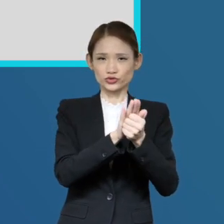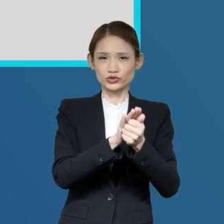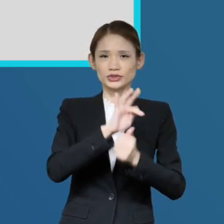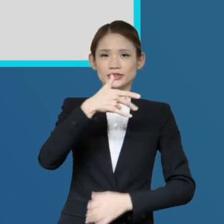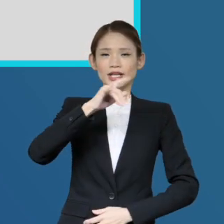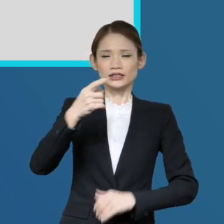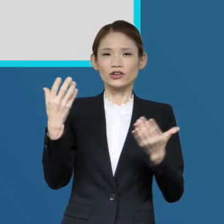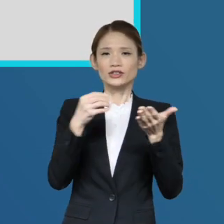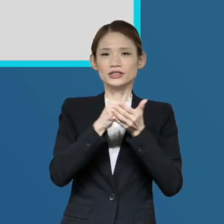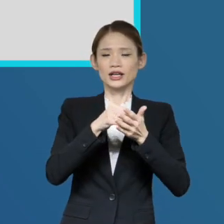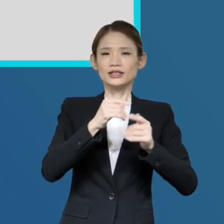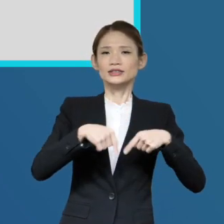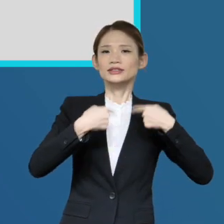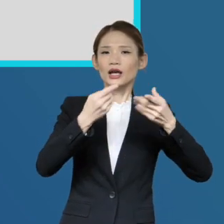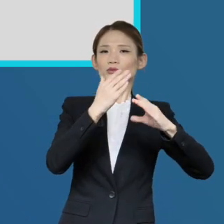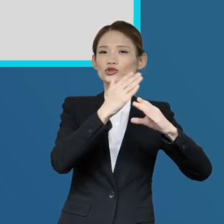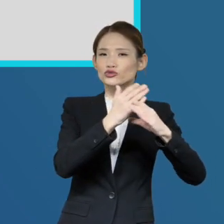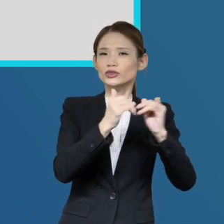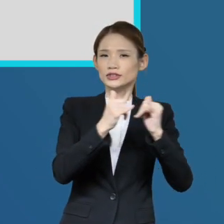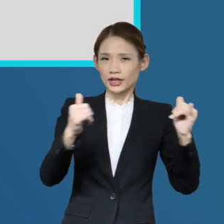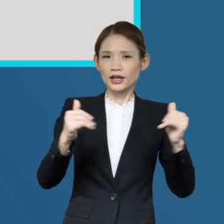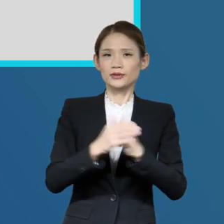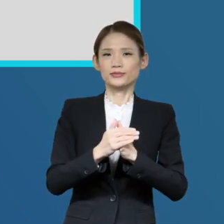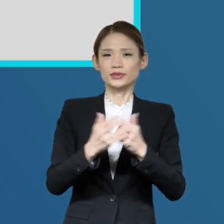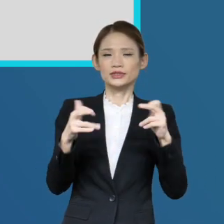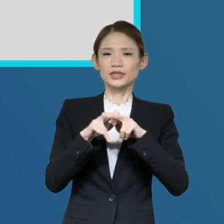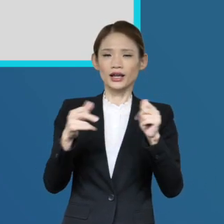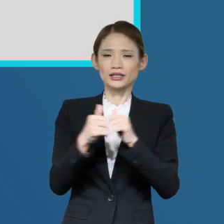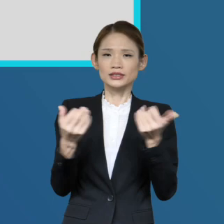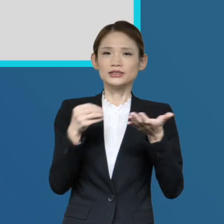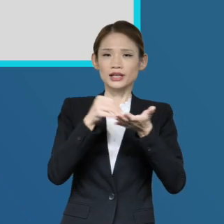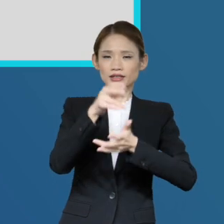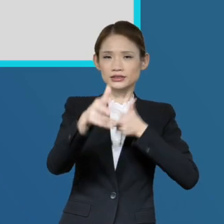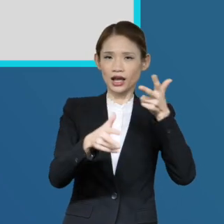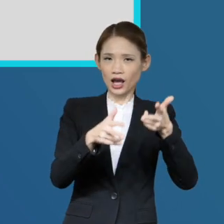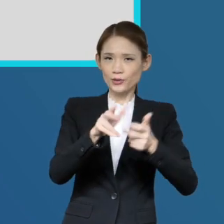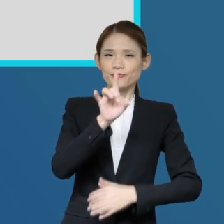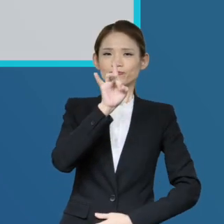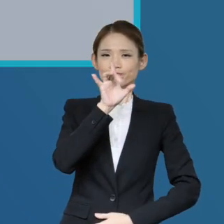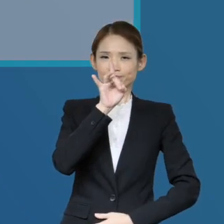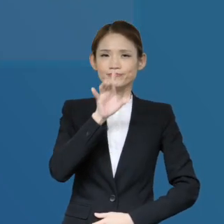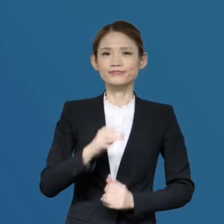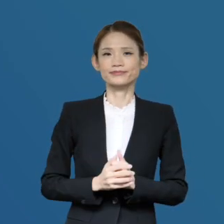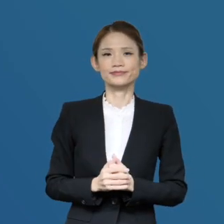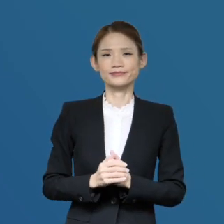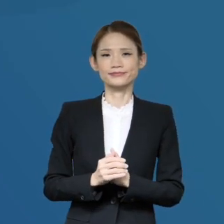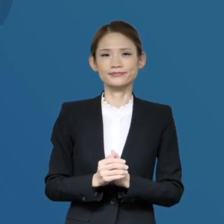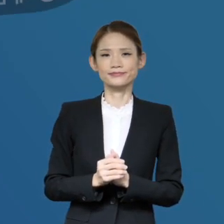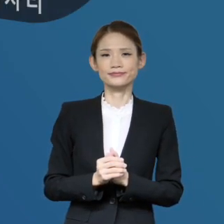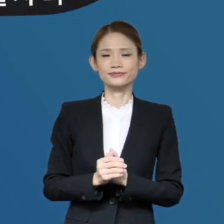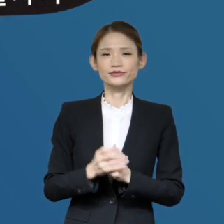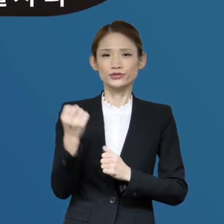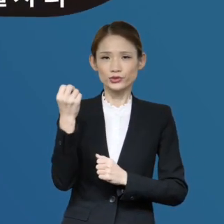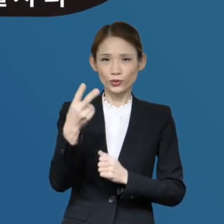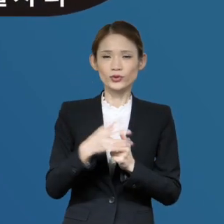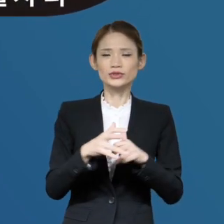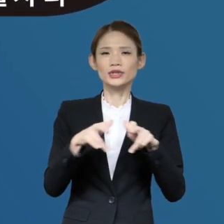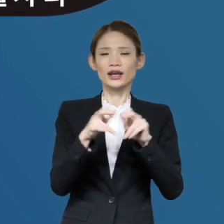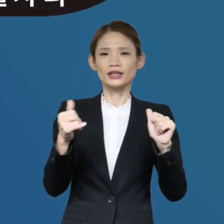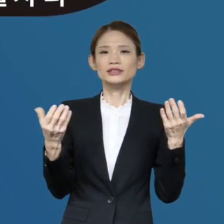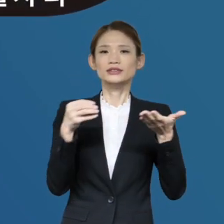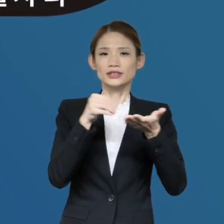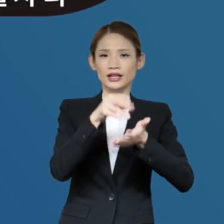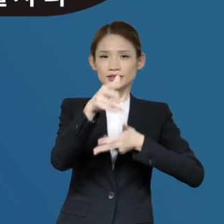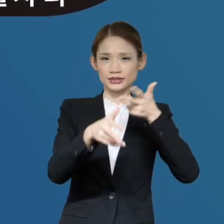재정 일자리에 참여하고 있는 자의 경우 장애인 일자리 사업에 참여를 할 수 없습니다. 또한